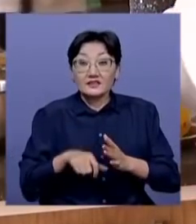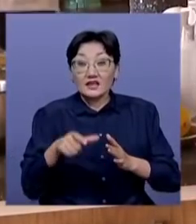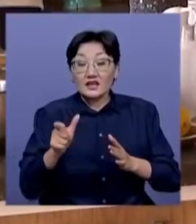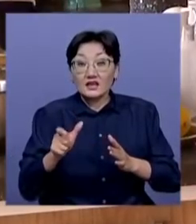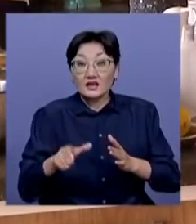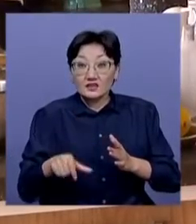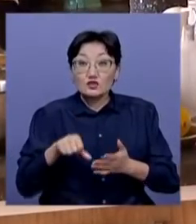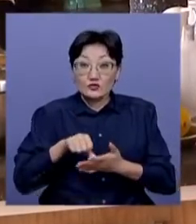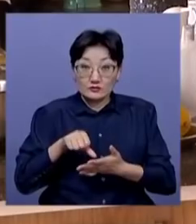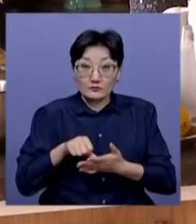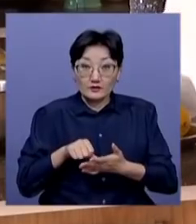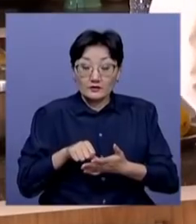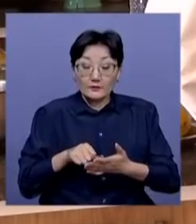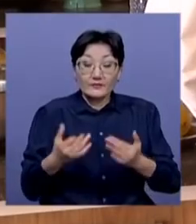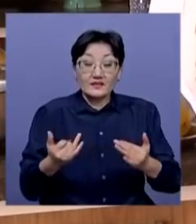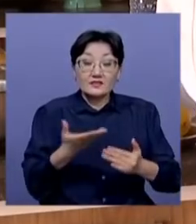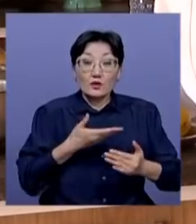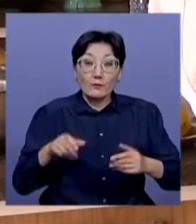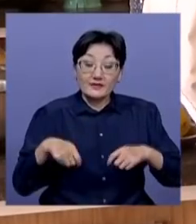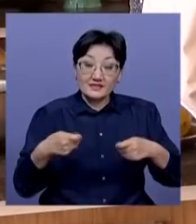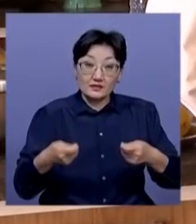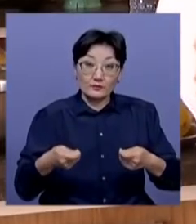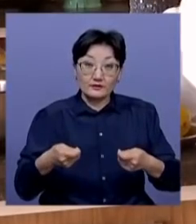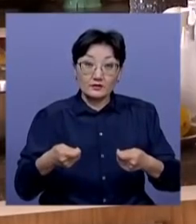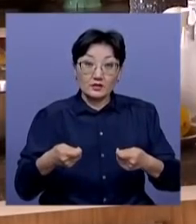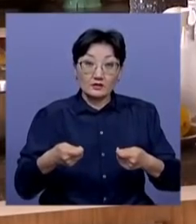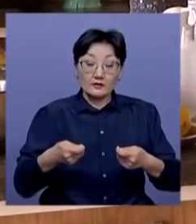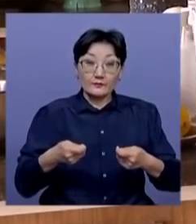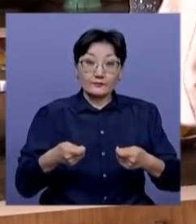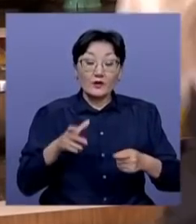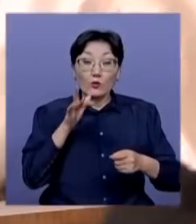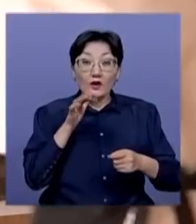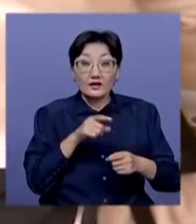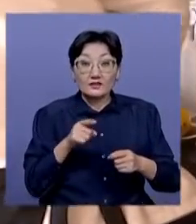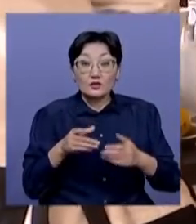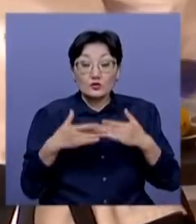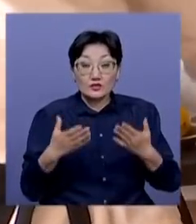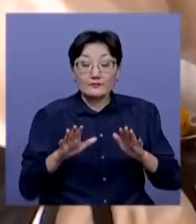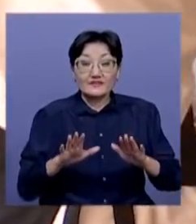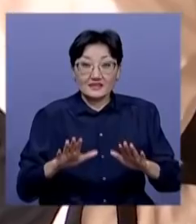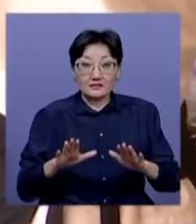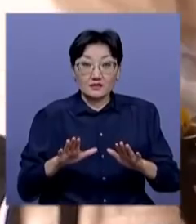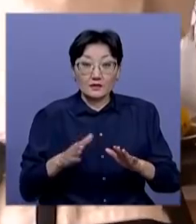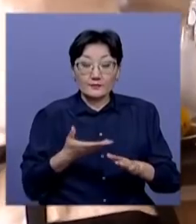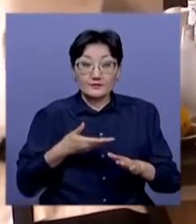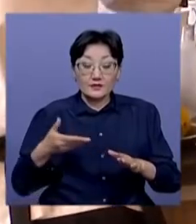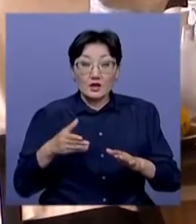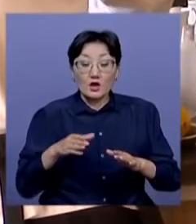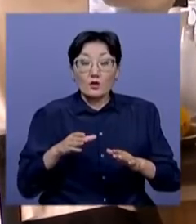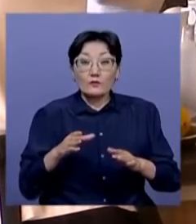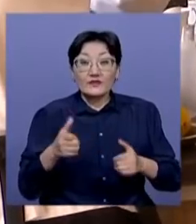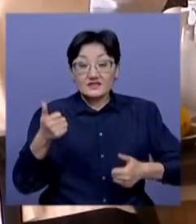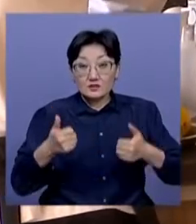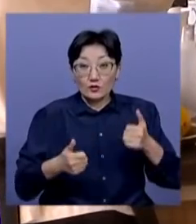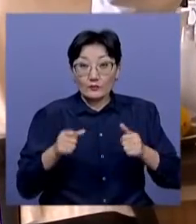шығып отыр. Қазіргі бізге берілген бұның уақыты жоқ. Біз тек қана Олскисінің